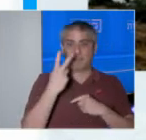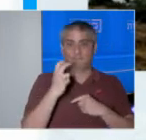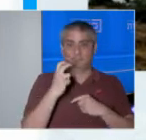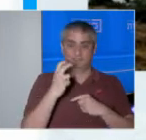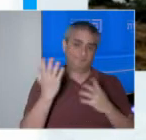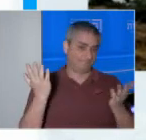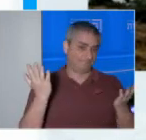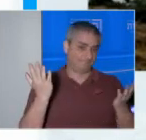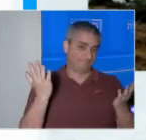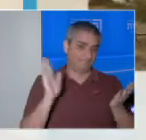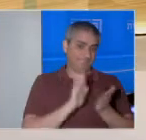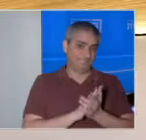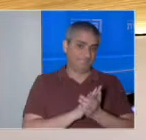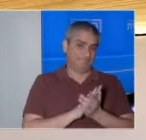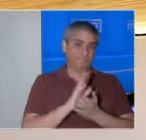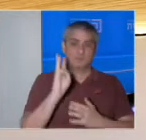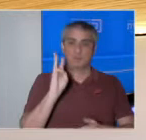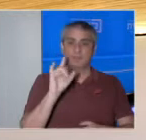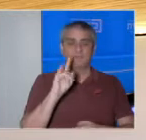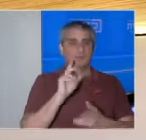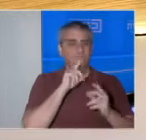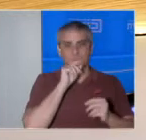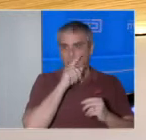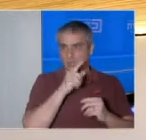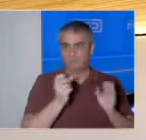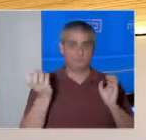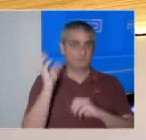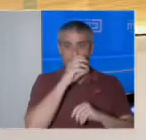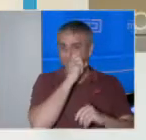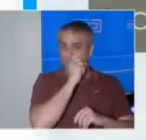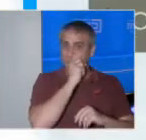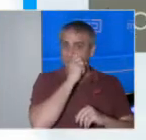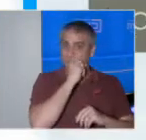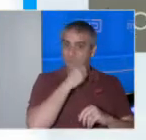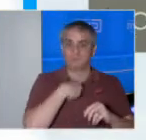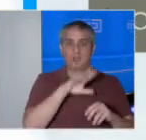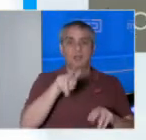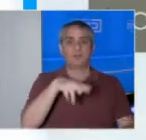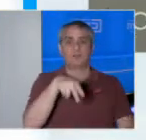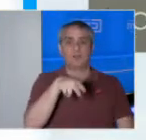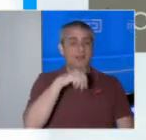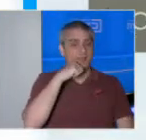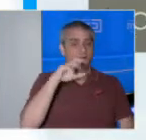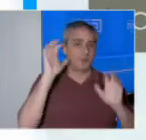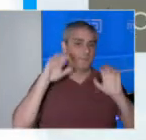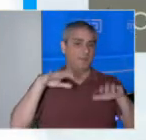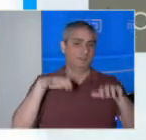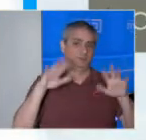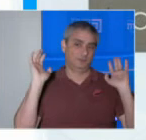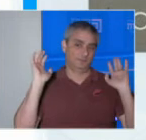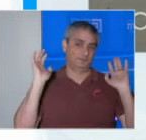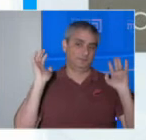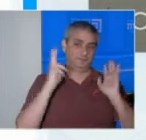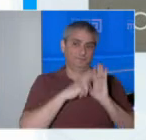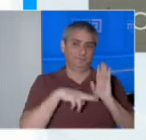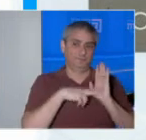2020. שלומית חברון צייצה והעלתה, הלכנו לטיול בגשם. תראו את